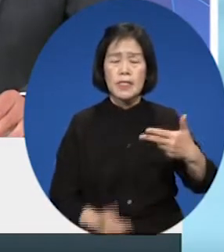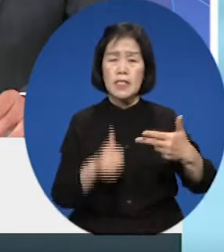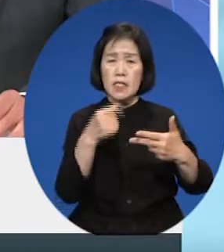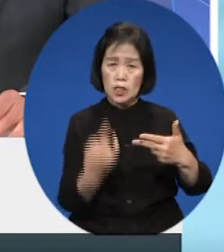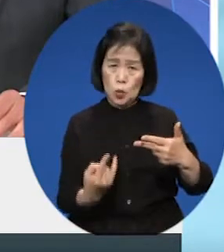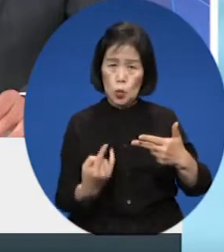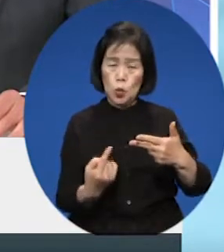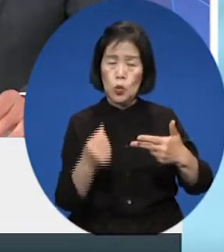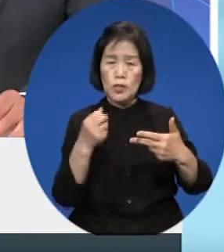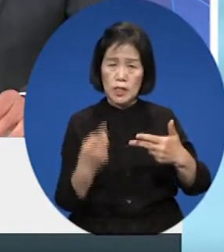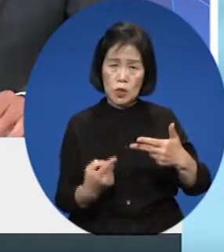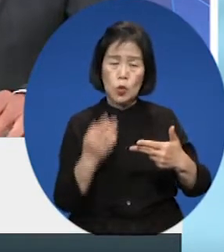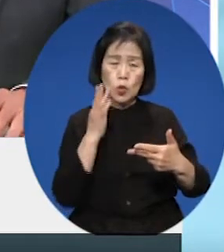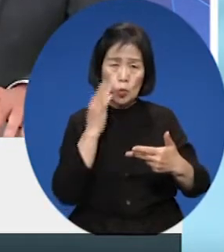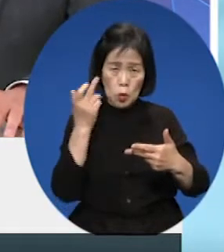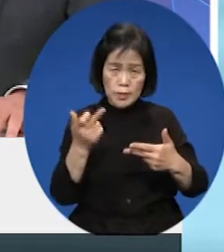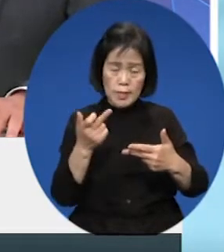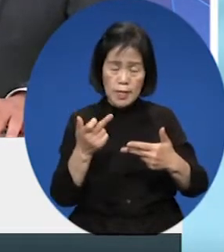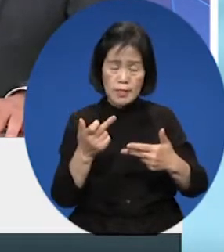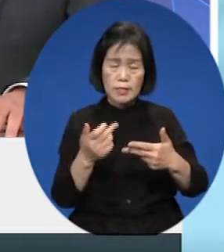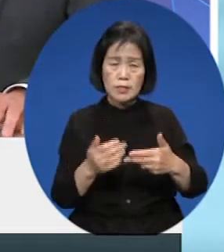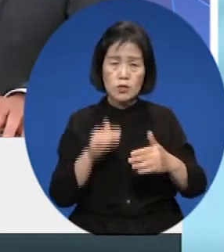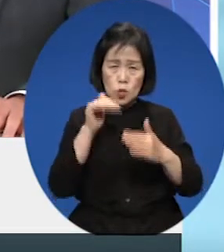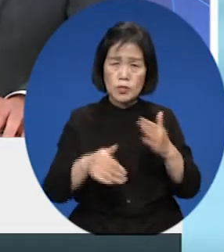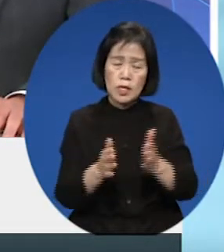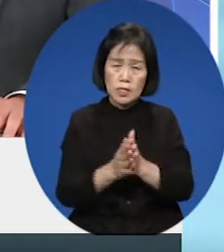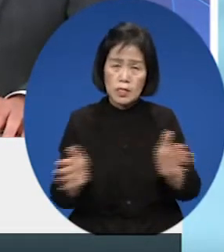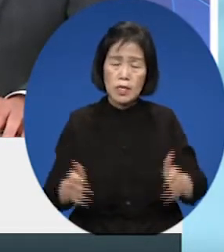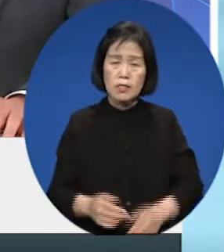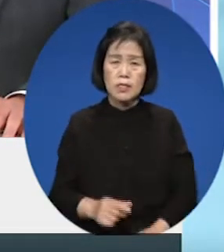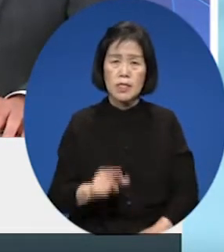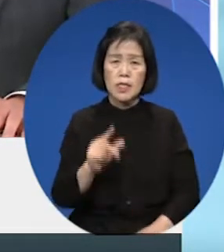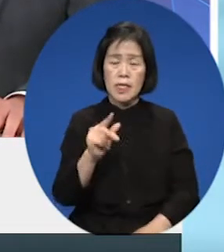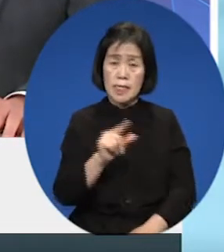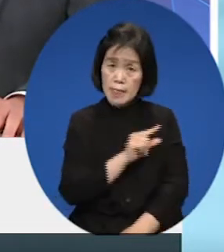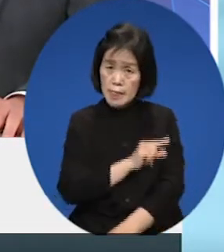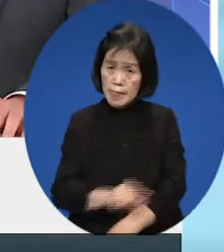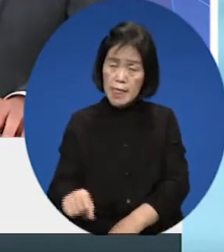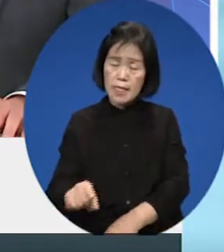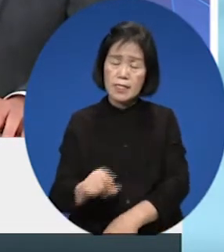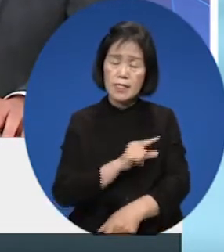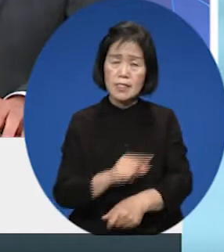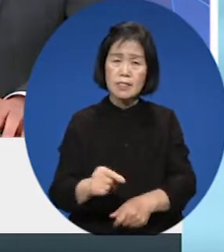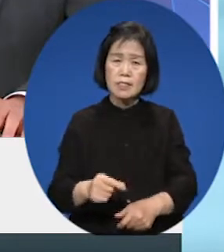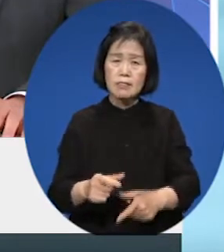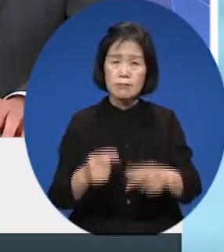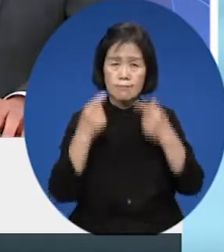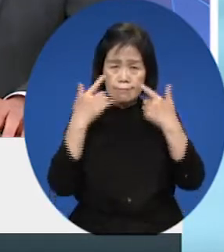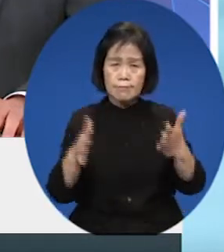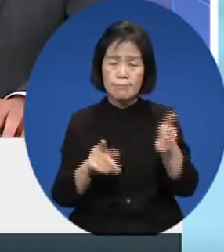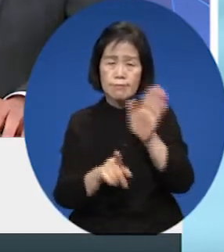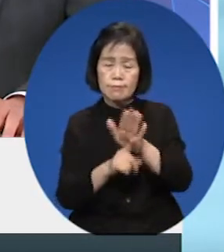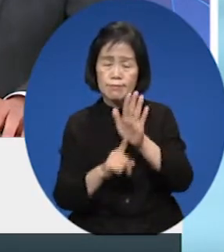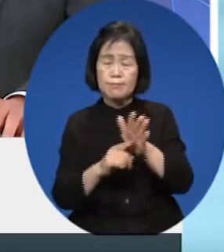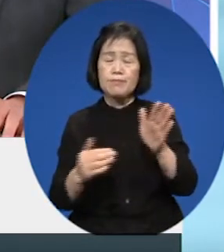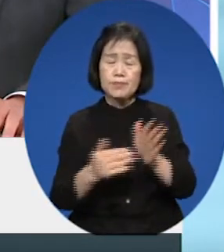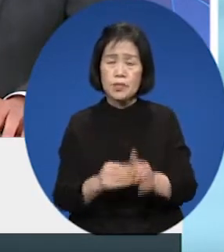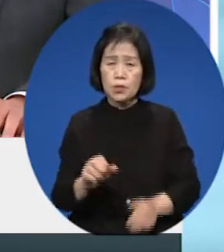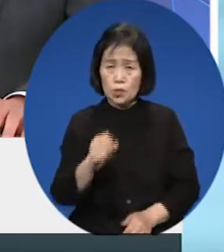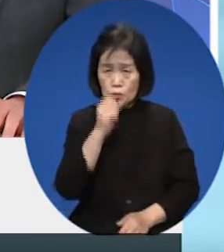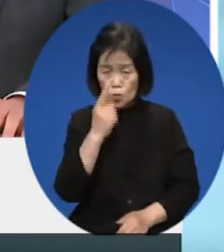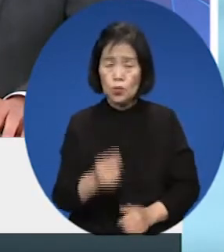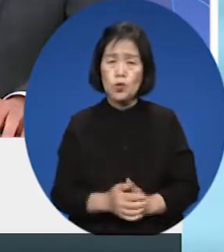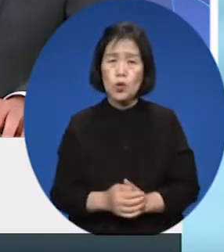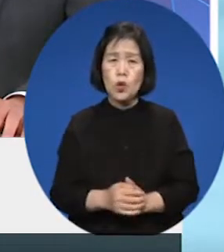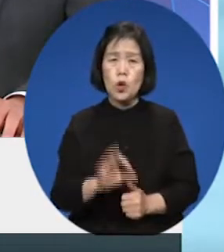옥정 연장은 공사가 시작되었고 gt 에서 신어서 는 덕정 영장은 어헉 점 곳이 되었습니다 이를 계기로 옥정 신도시